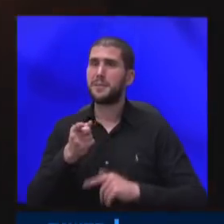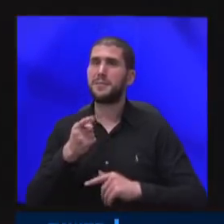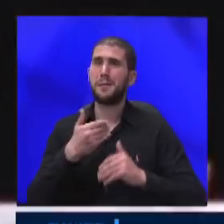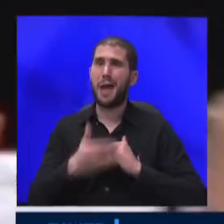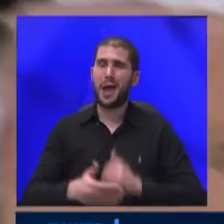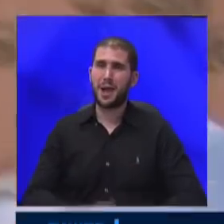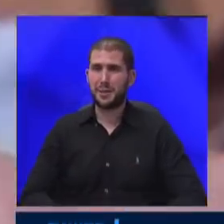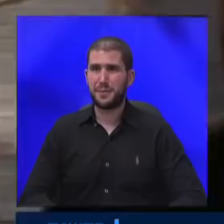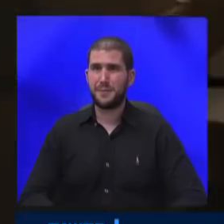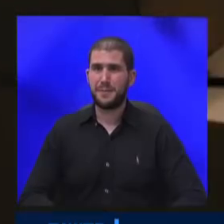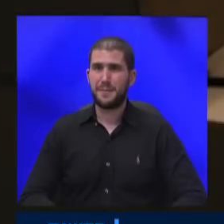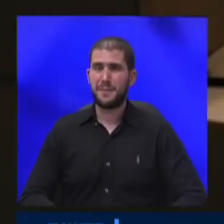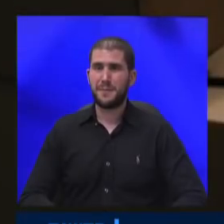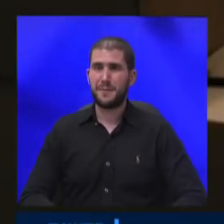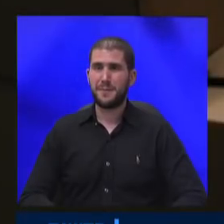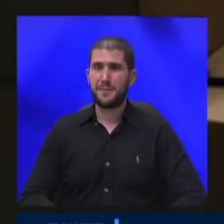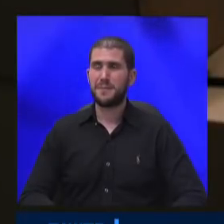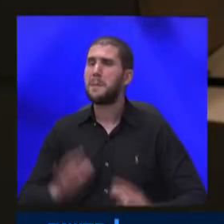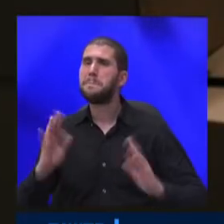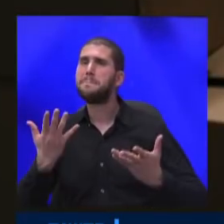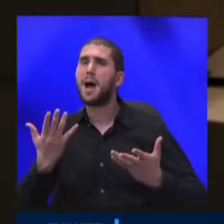מאחר. מה? מה?